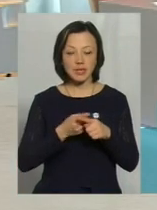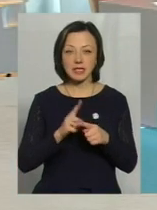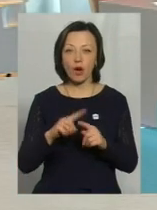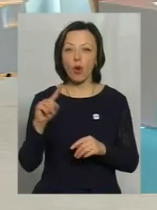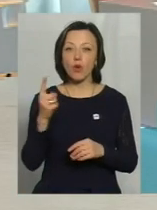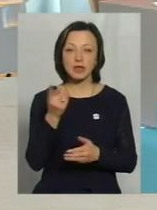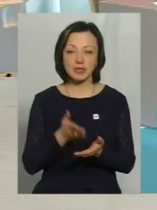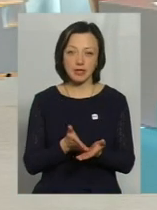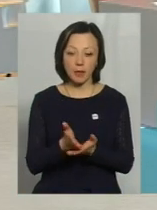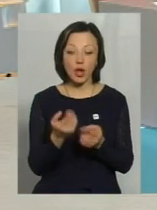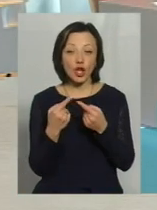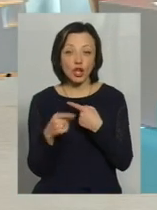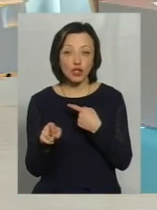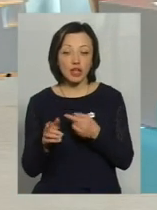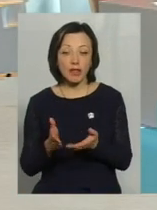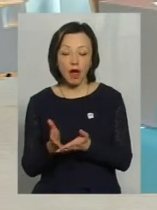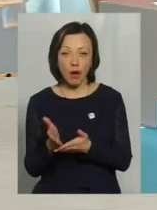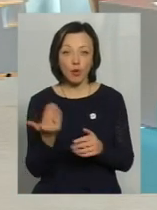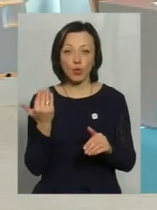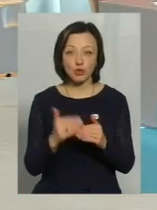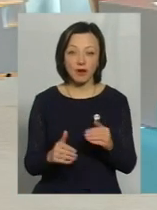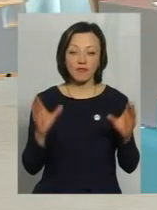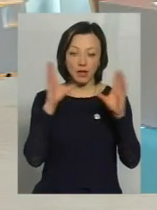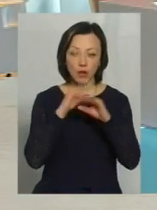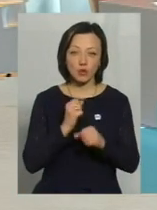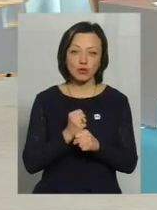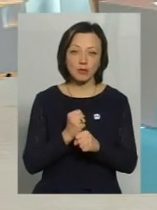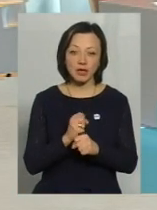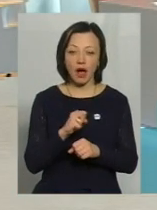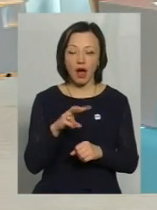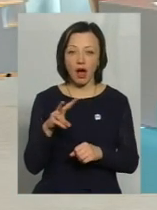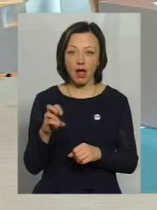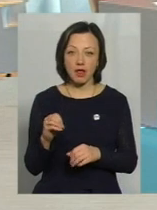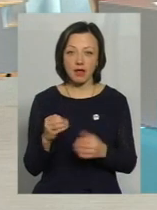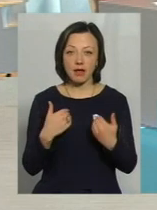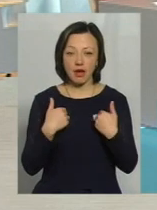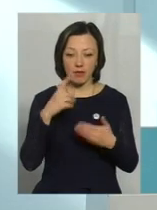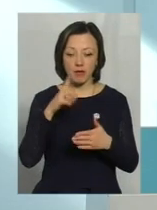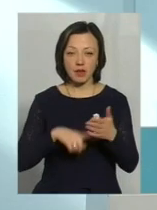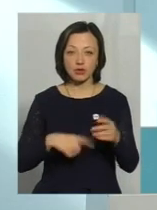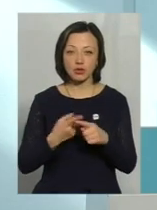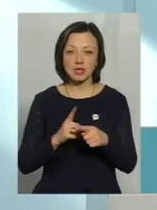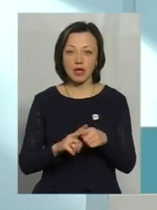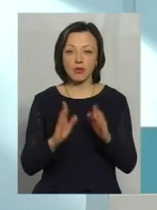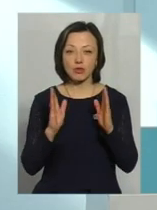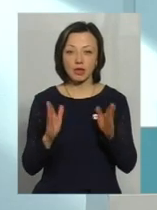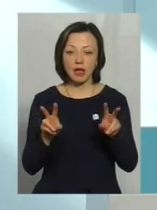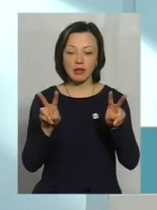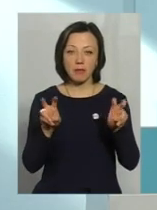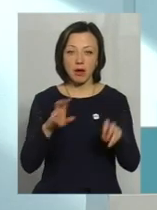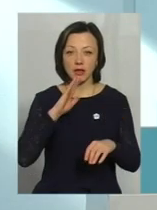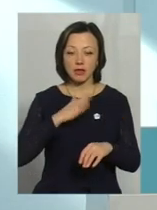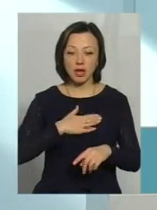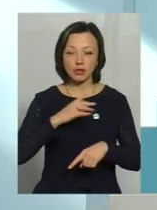із напрямів. Інший напрямок, який ми вже нам вдалося зробити, але я переконаний, що це буде тематика